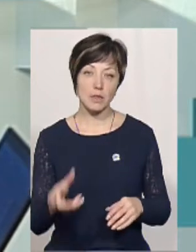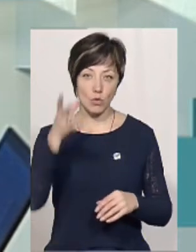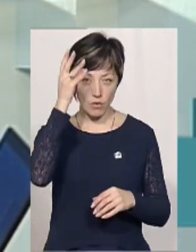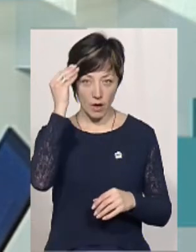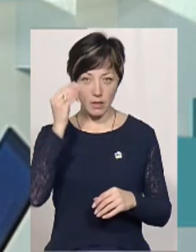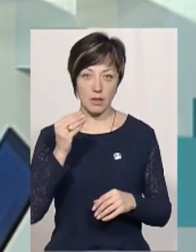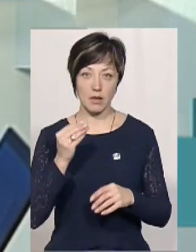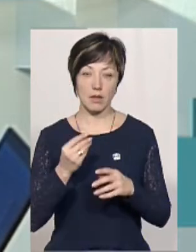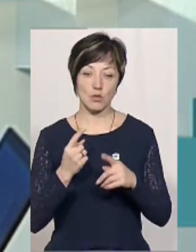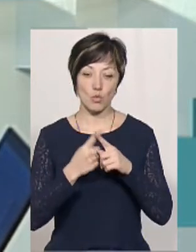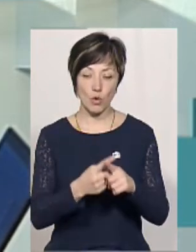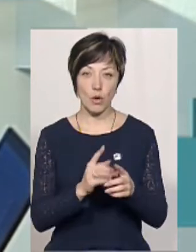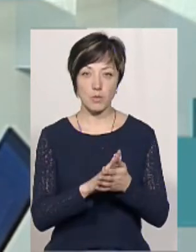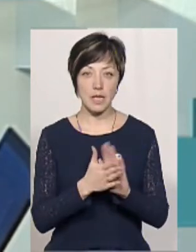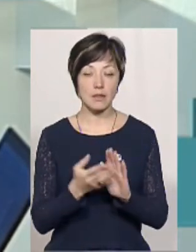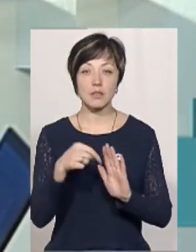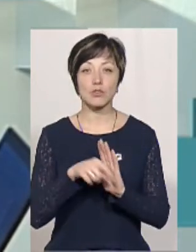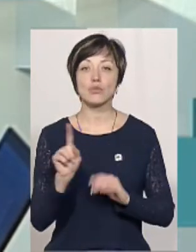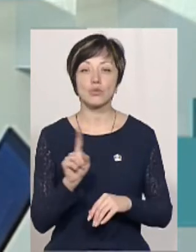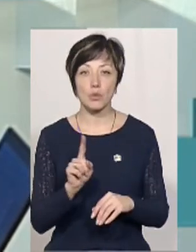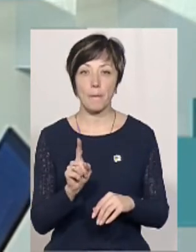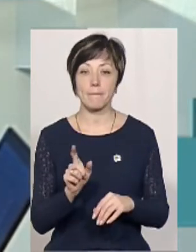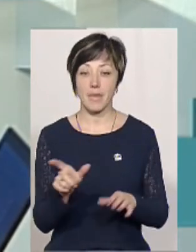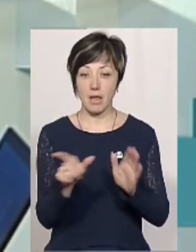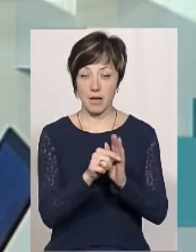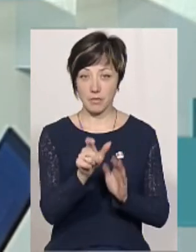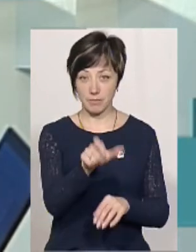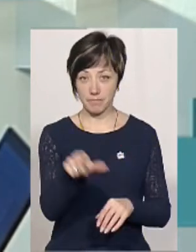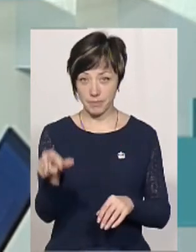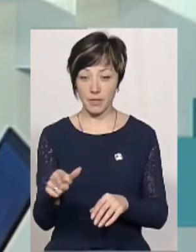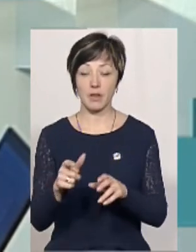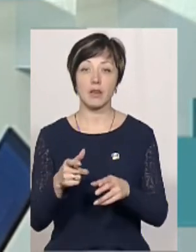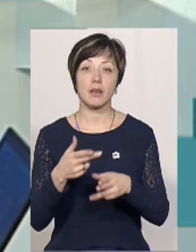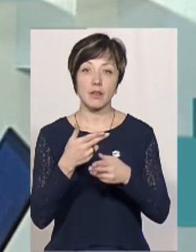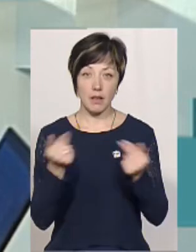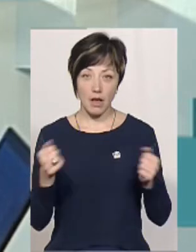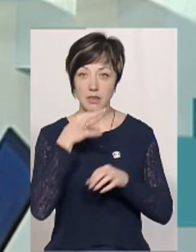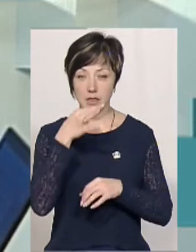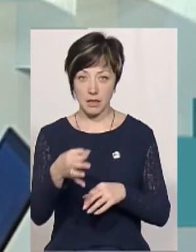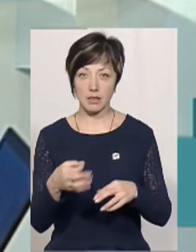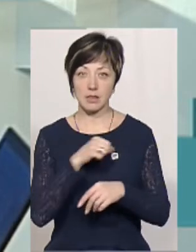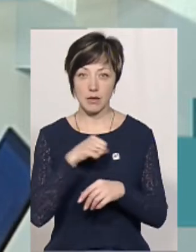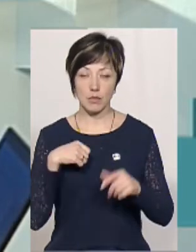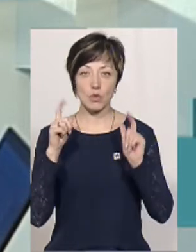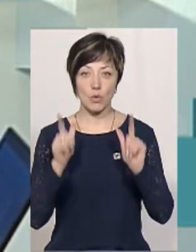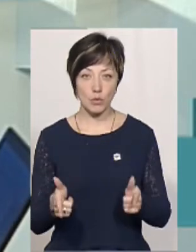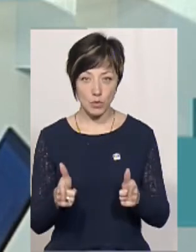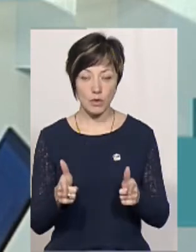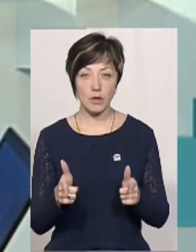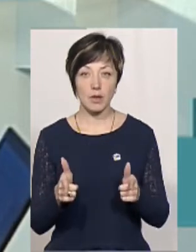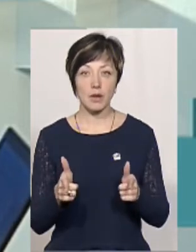з урахуванням супутніх обставин. Тобто партнер повинен сказати чітко так, що він дати свою добровільну